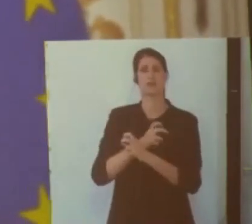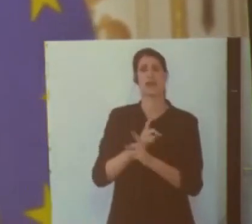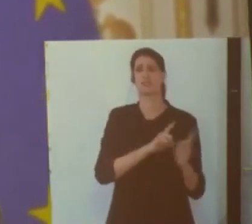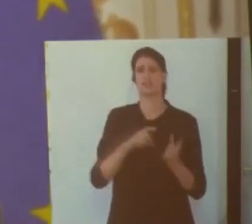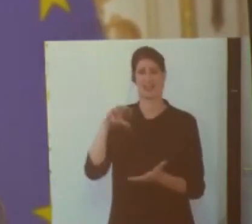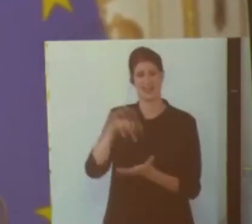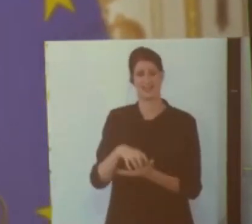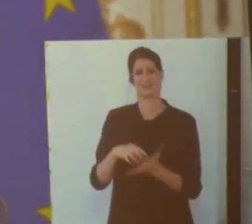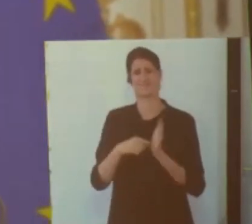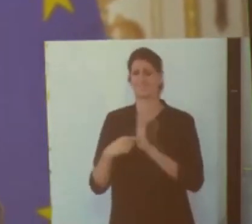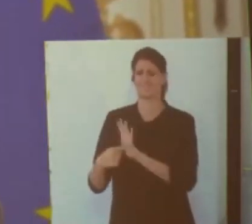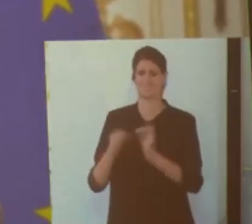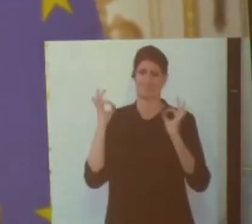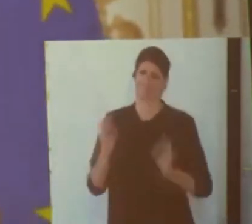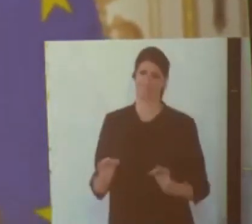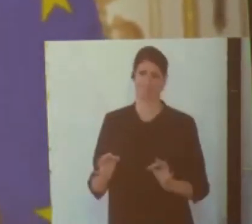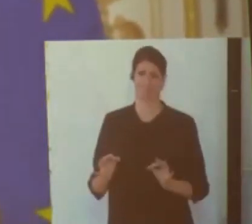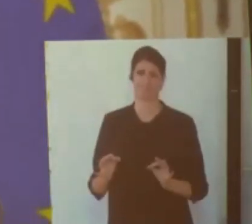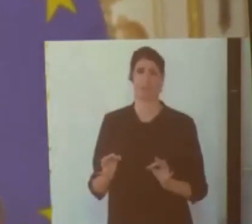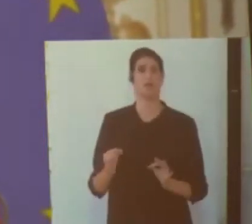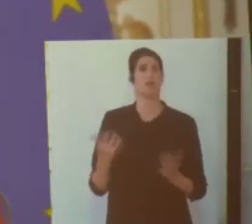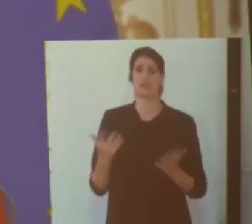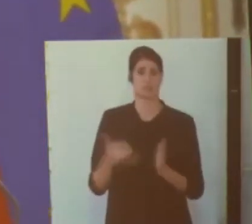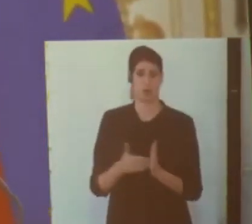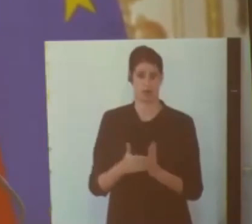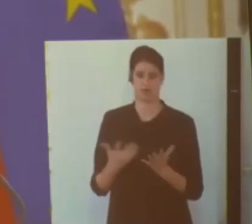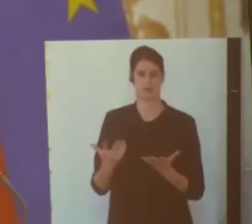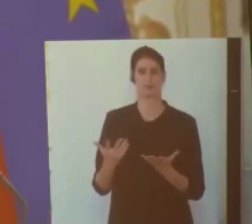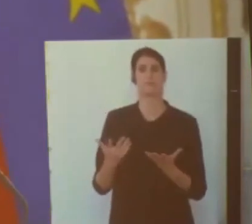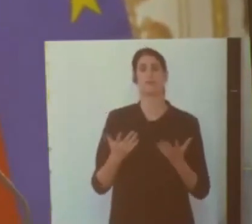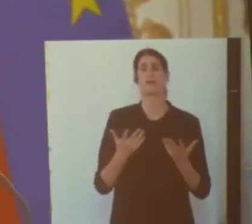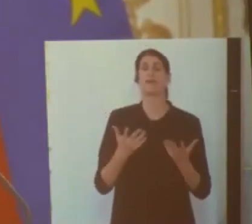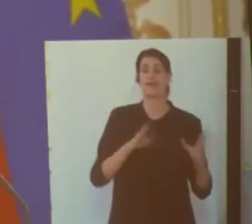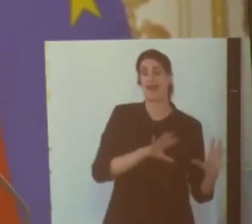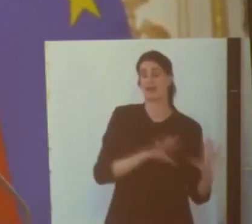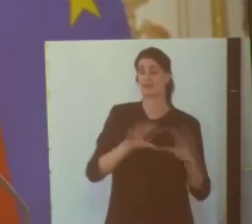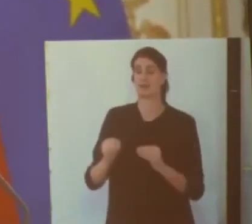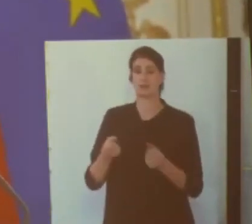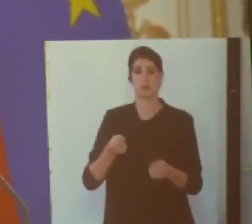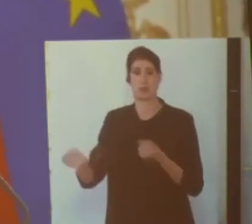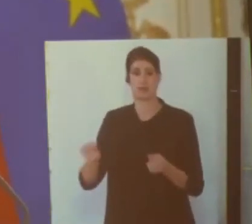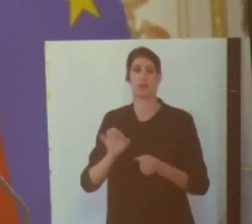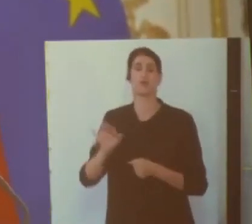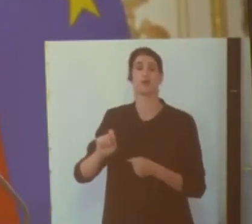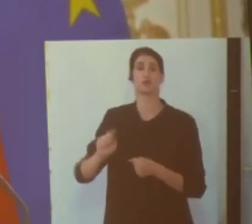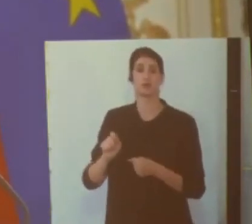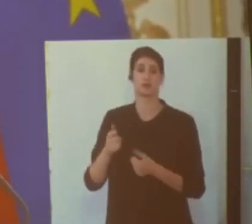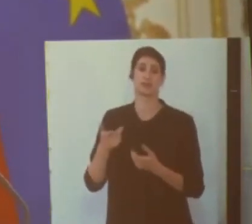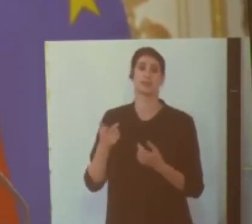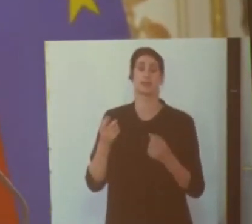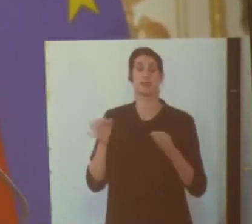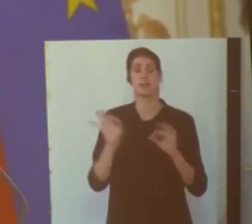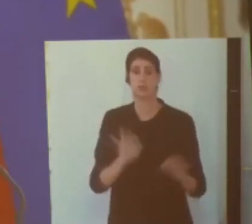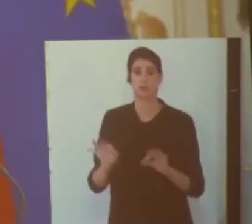umzusetzen. Dazu gehört eine aktive Ansiedlungspolitik für Schlüsselindustrien. Dazu gehört ein